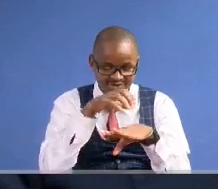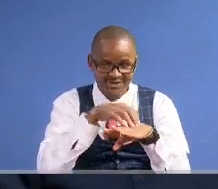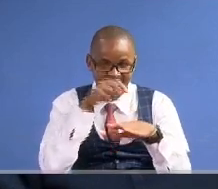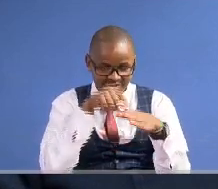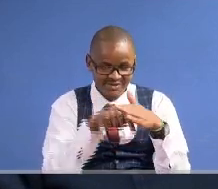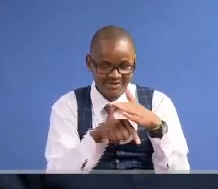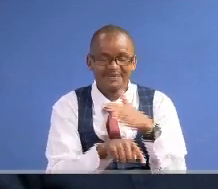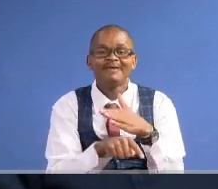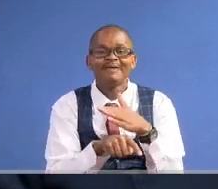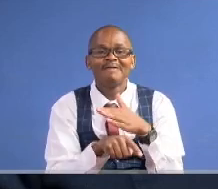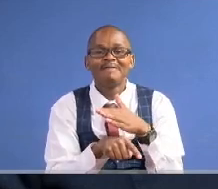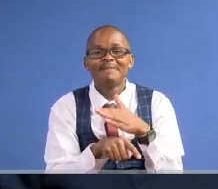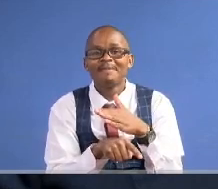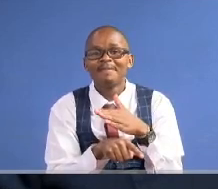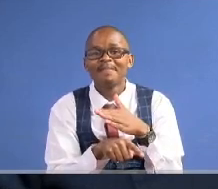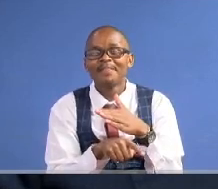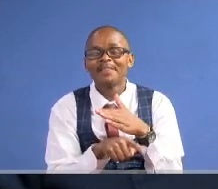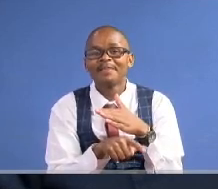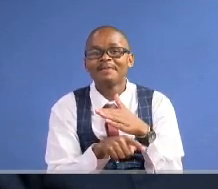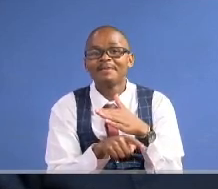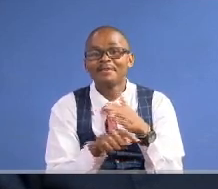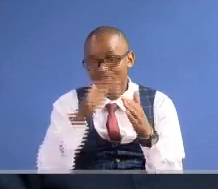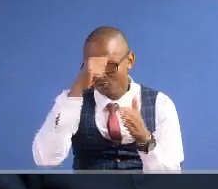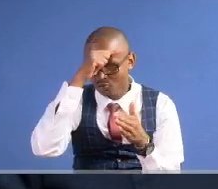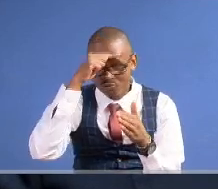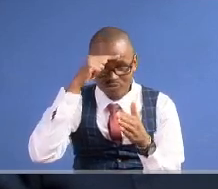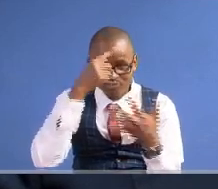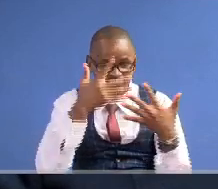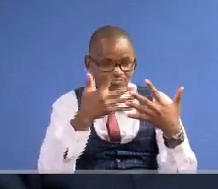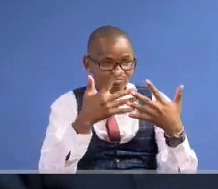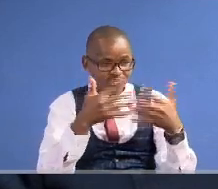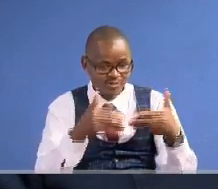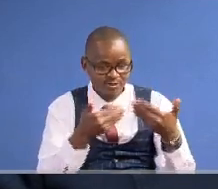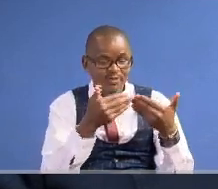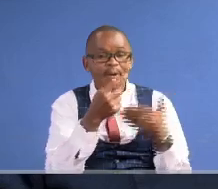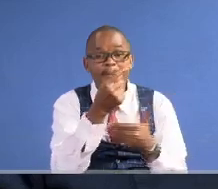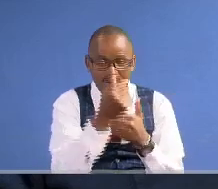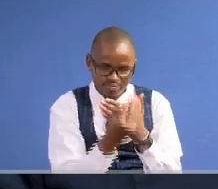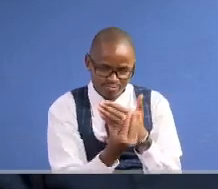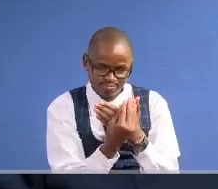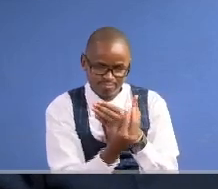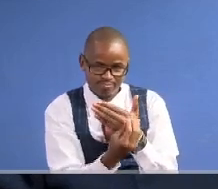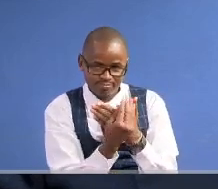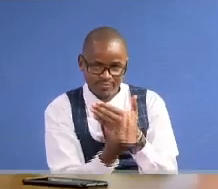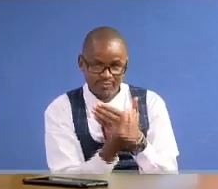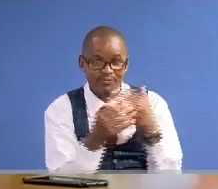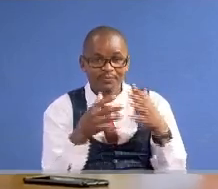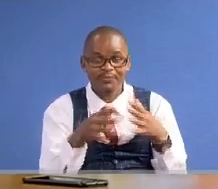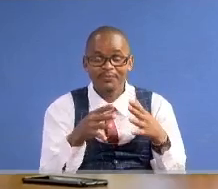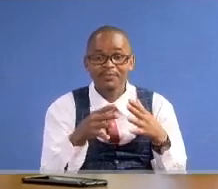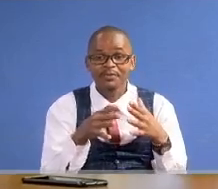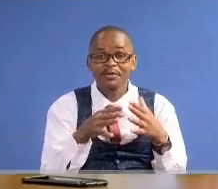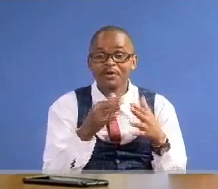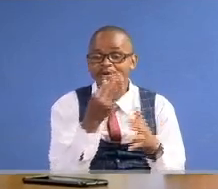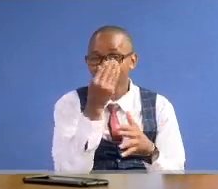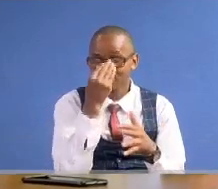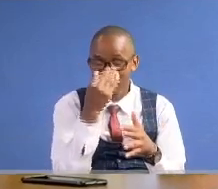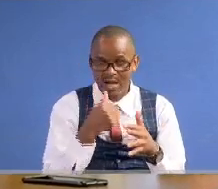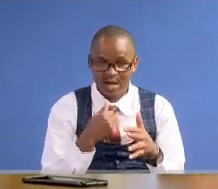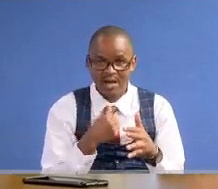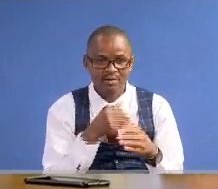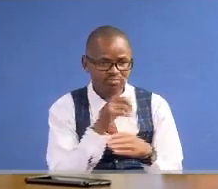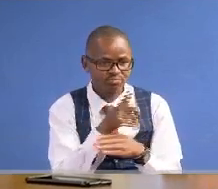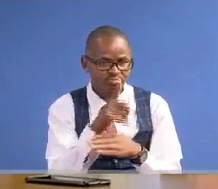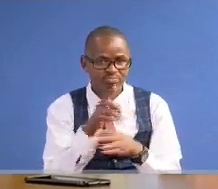ndani. Washaili alikuwa kwa sababu walikamatwa wakipeana pesa wakionga watu. Deputy President William Ruto has